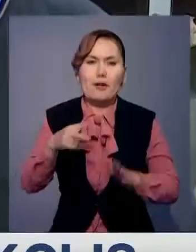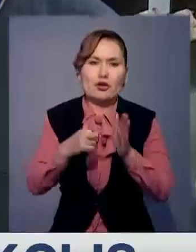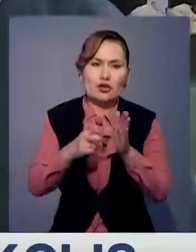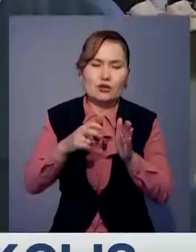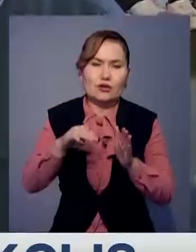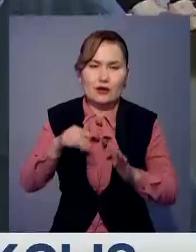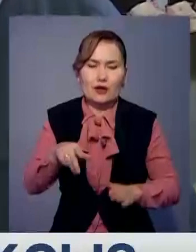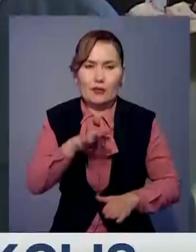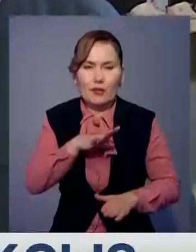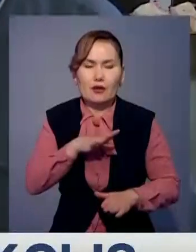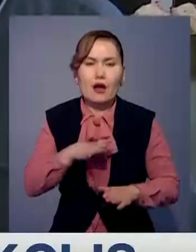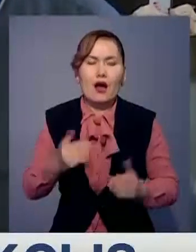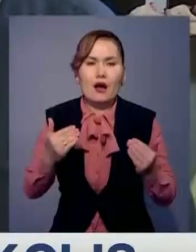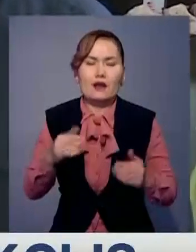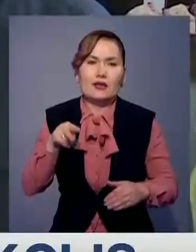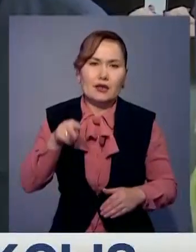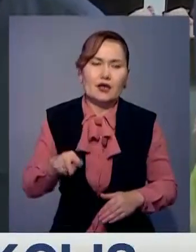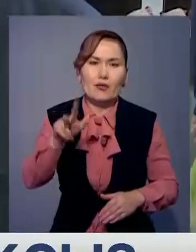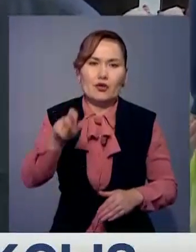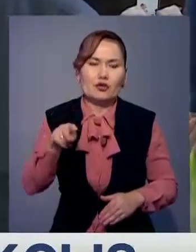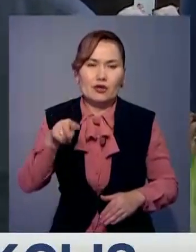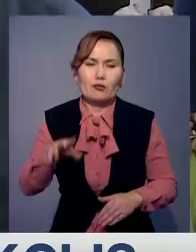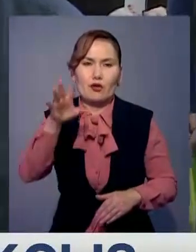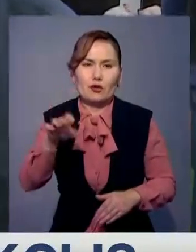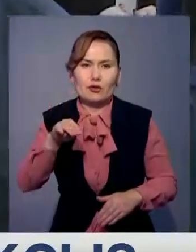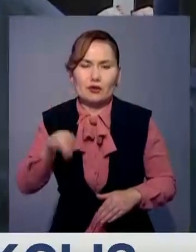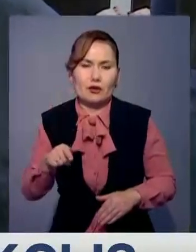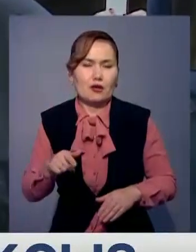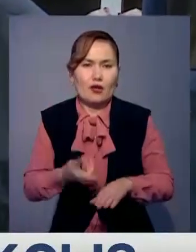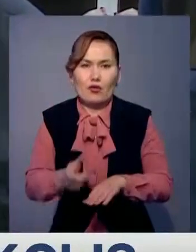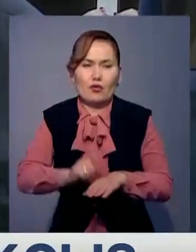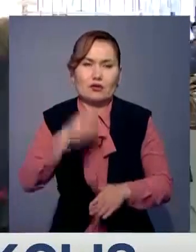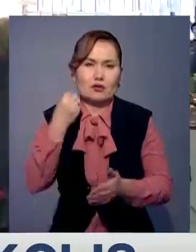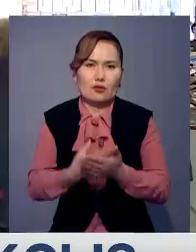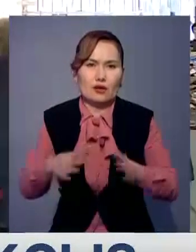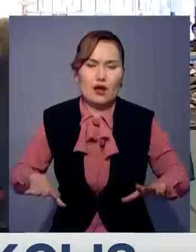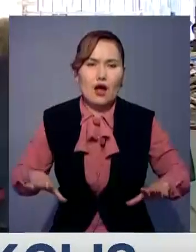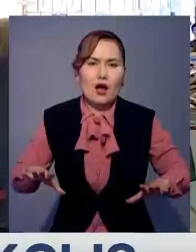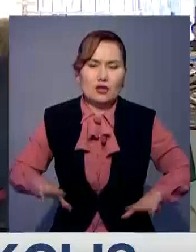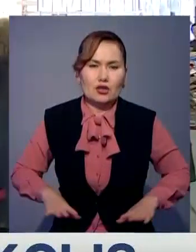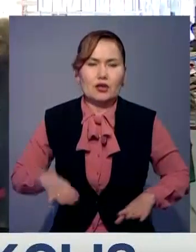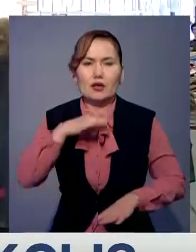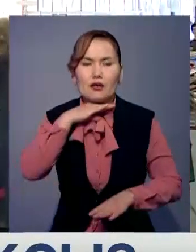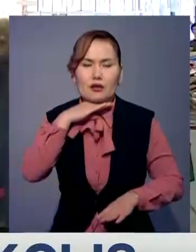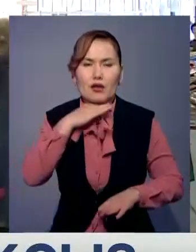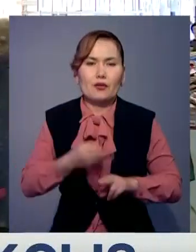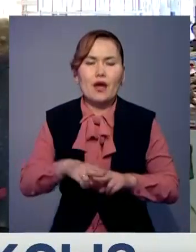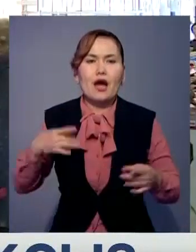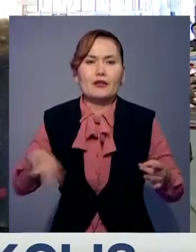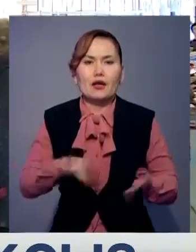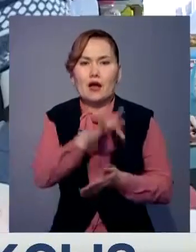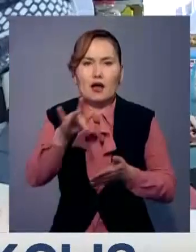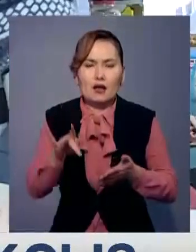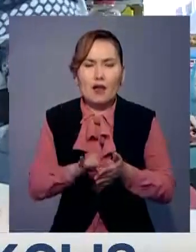болатын. Қазір 2300-2500-ге дейін көтеріліп кетті. Бұл не деген сұмдық мысалға? Таразда әлеуметтік маңызы бар тауарлардың